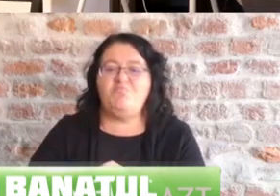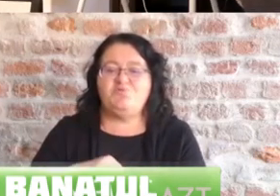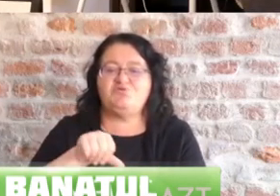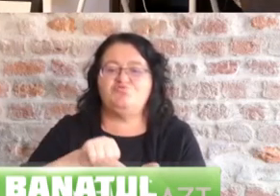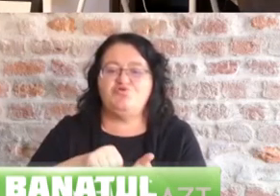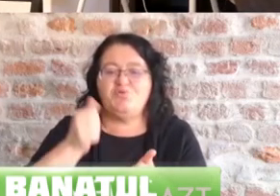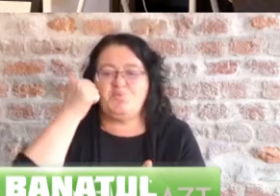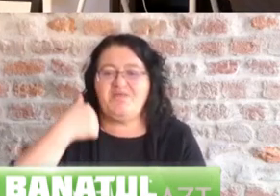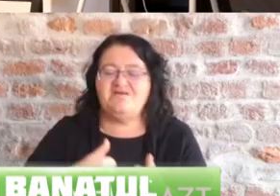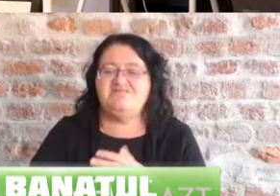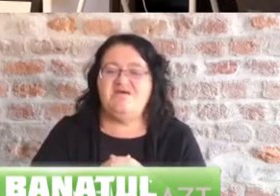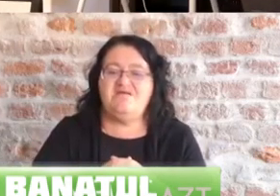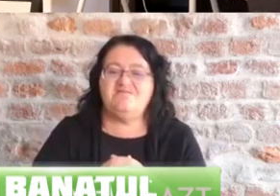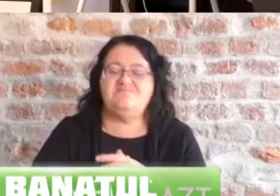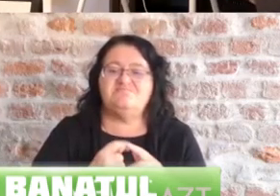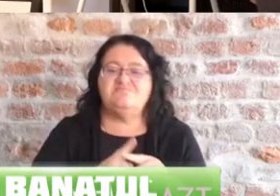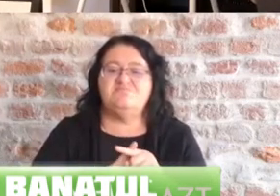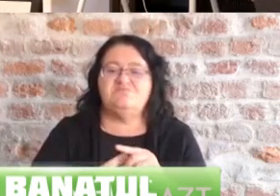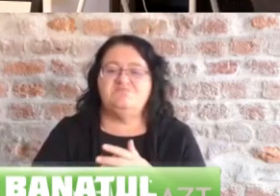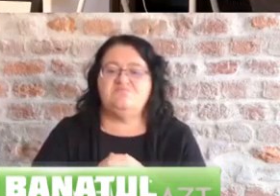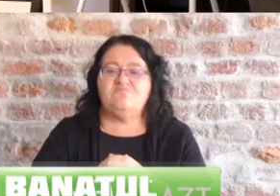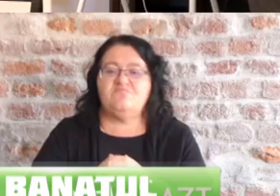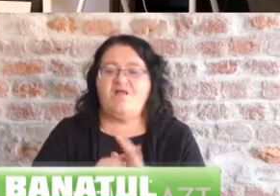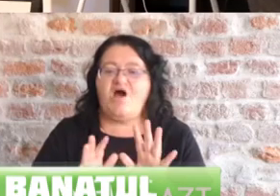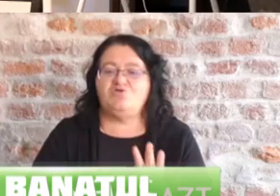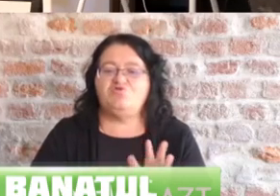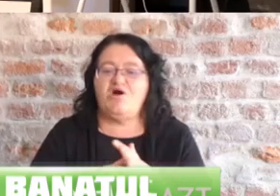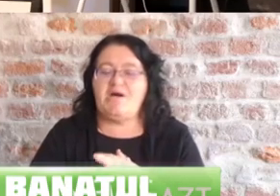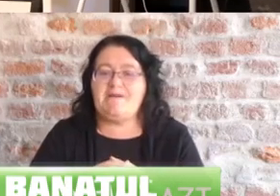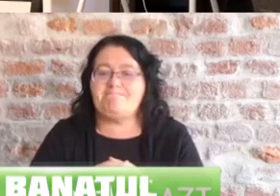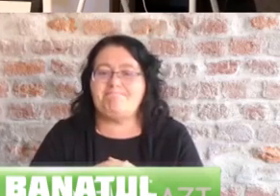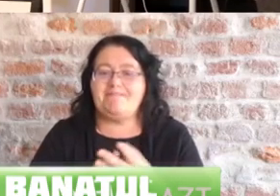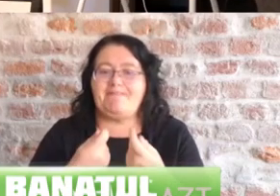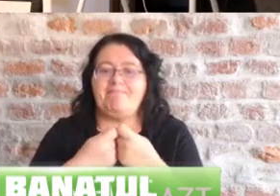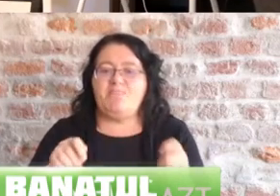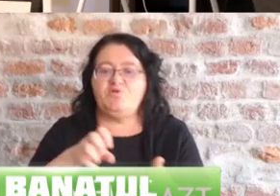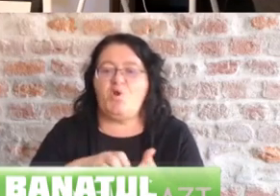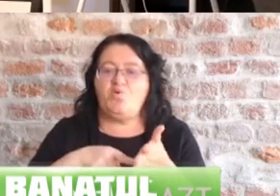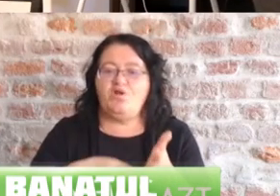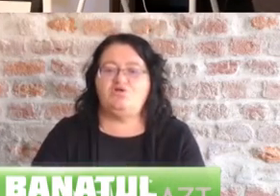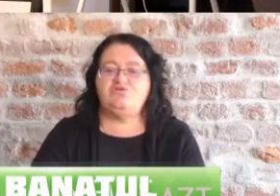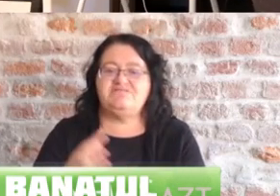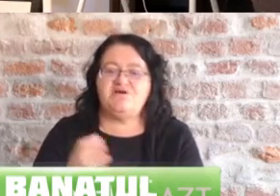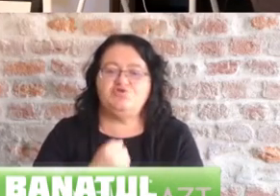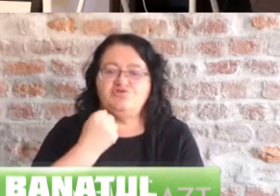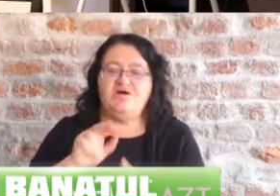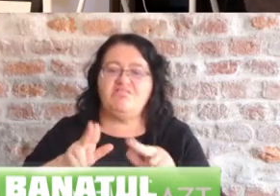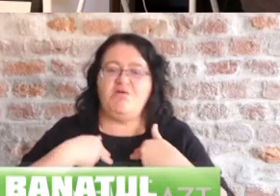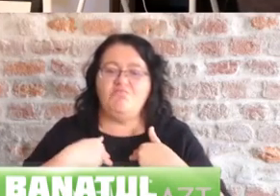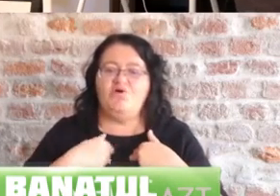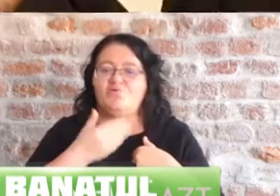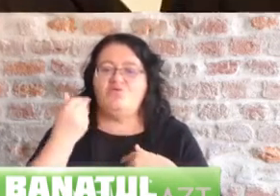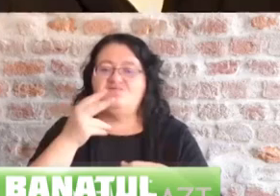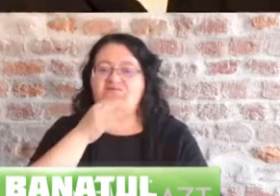în centrul pieței. Și astfel, tot spațiul acesta a fost recâștigat. Deci nu există